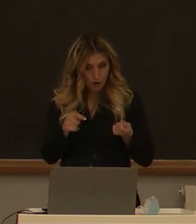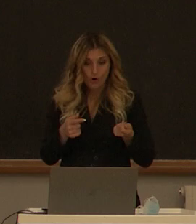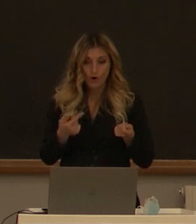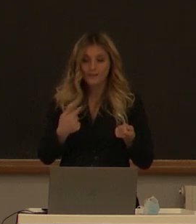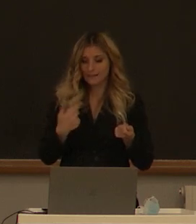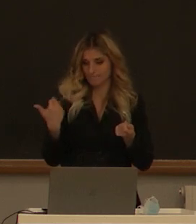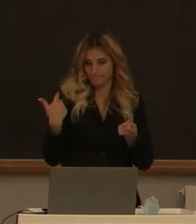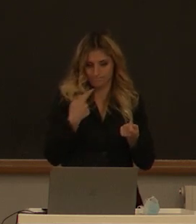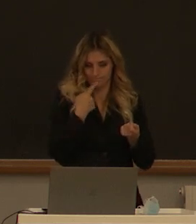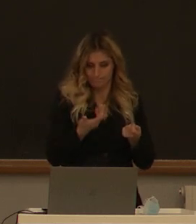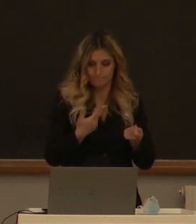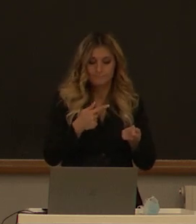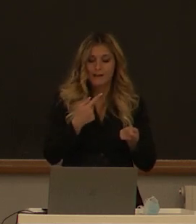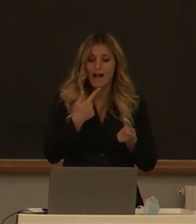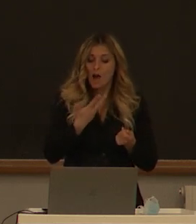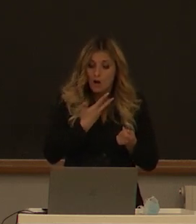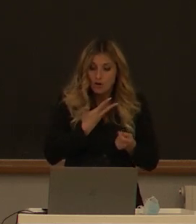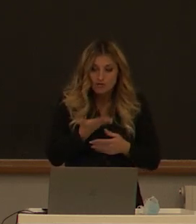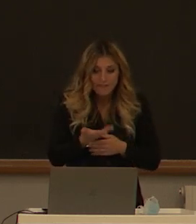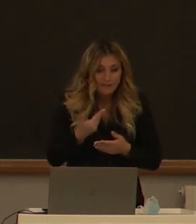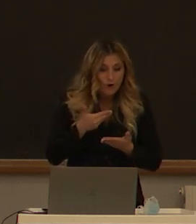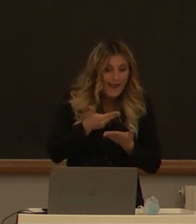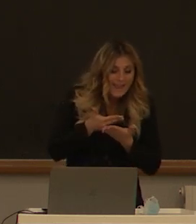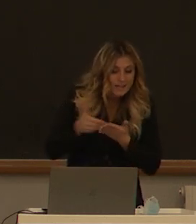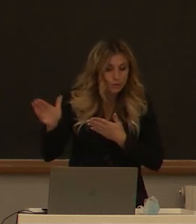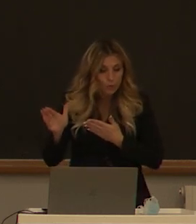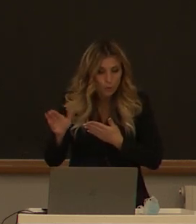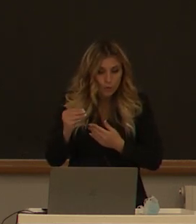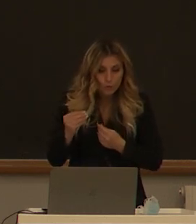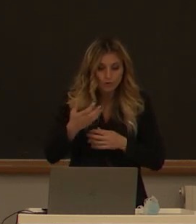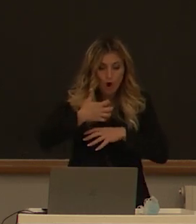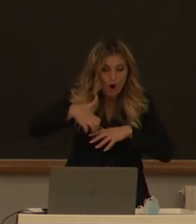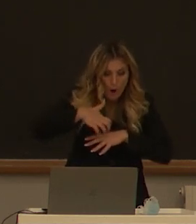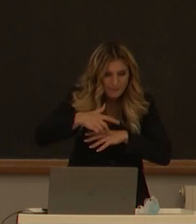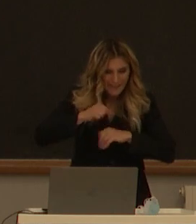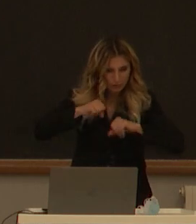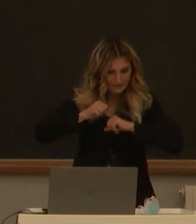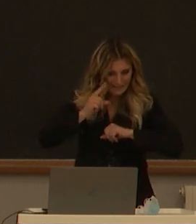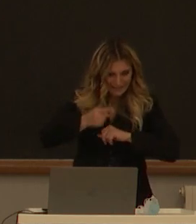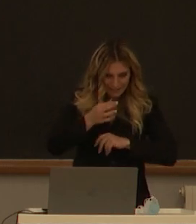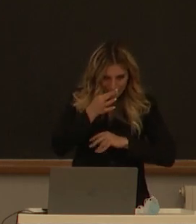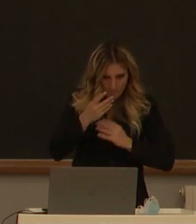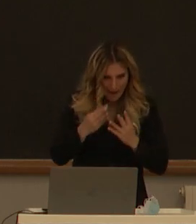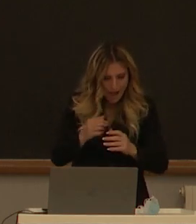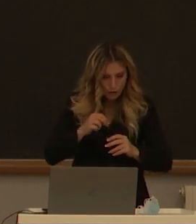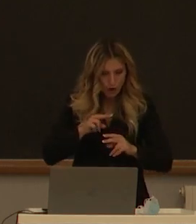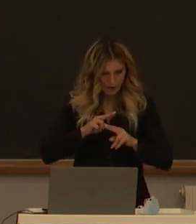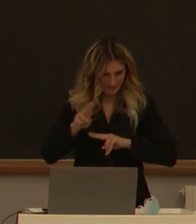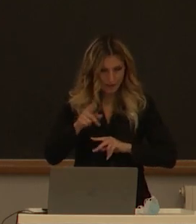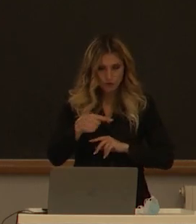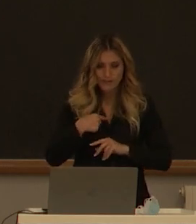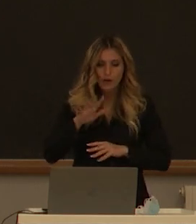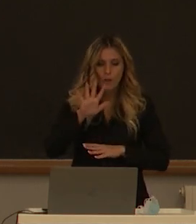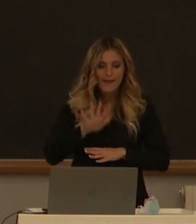po' rientrata, però aveva addirittura escluso da quelli che erano i comitati direttivi dei parchi nazionali i rappresentanti